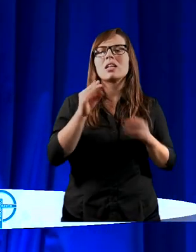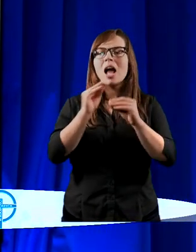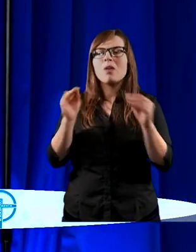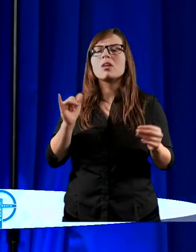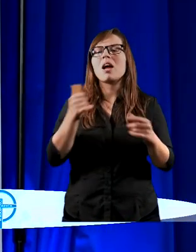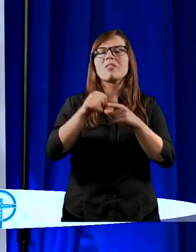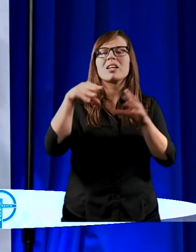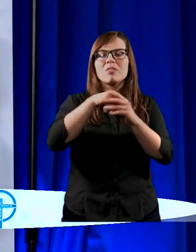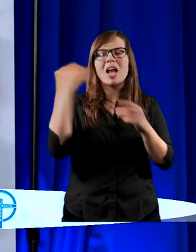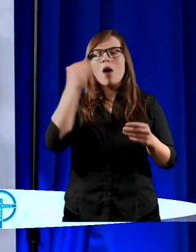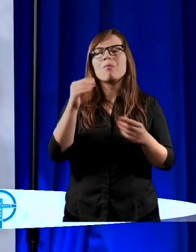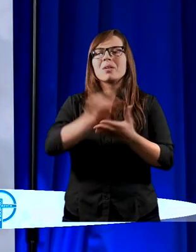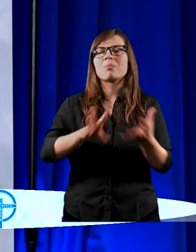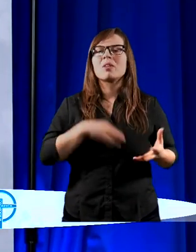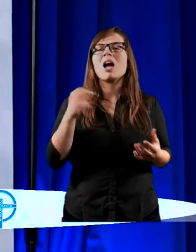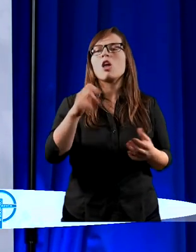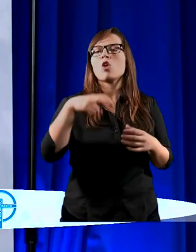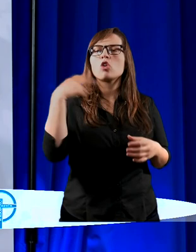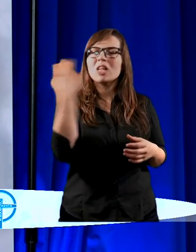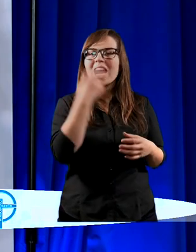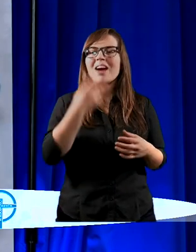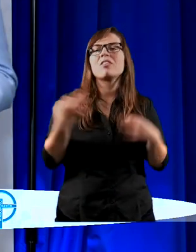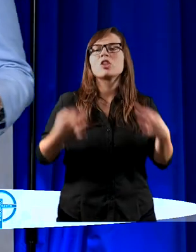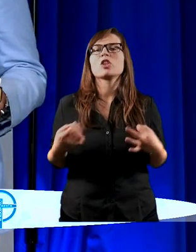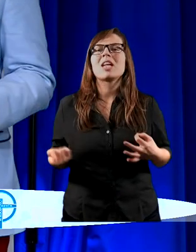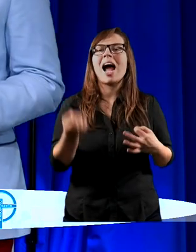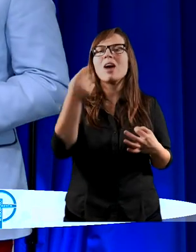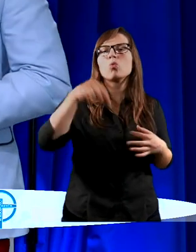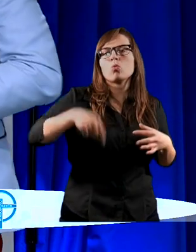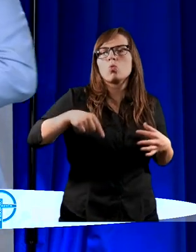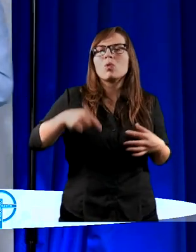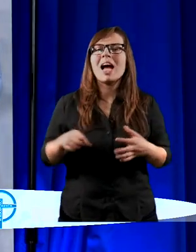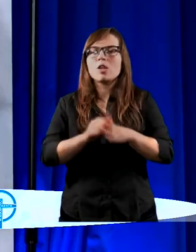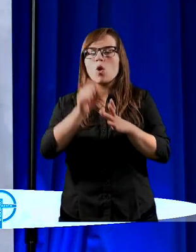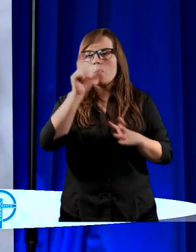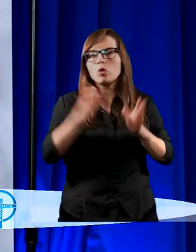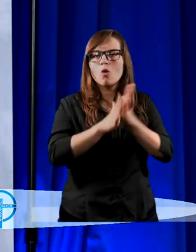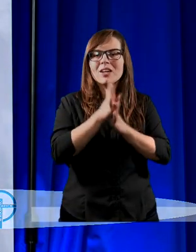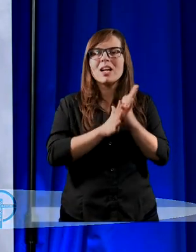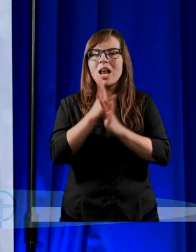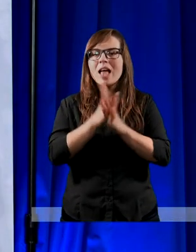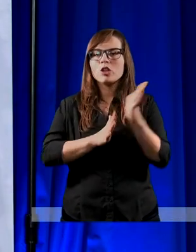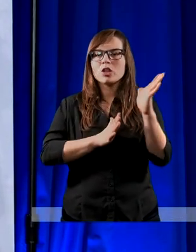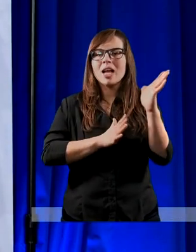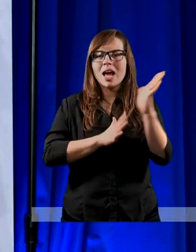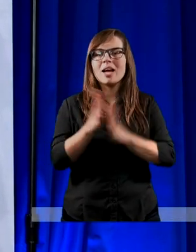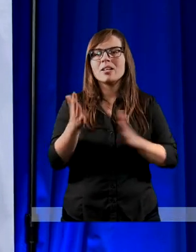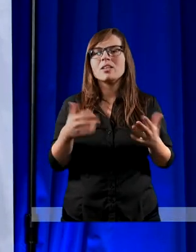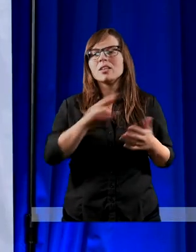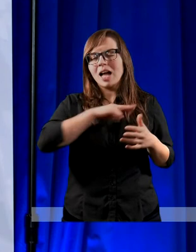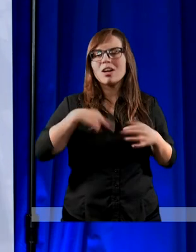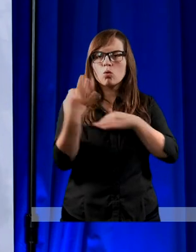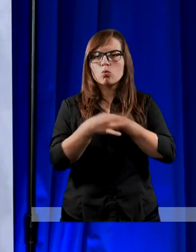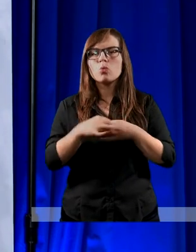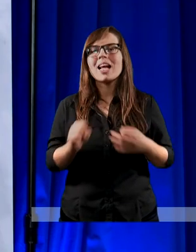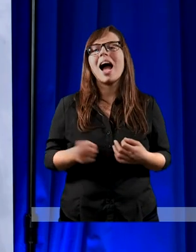nauki, które są zawarte w Piśmie Świętym. Ale co ciekawe, dzisiaj jadąc tutaj do